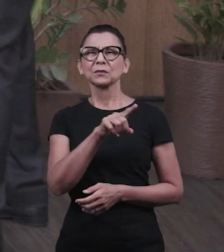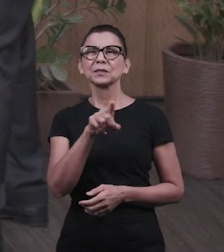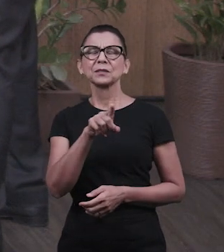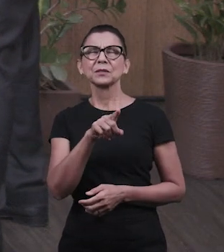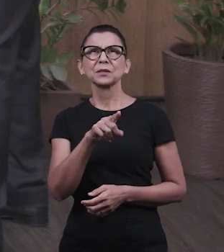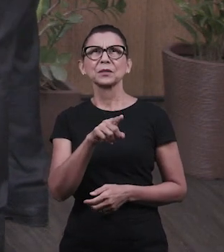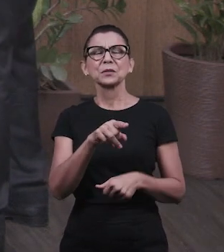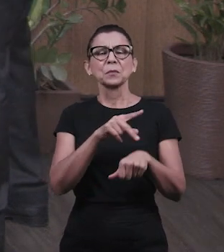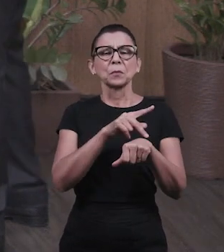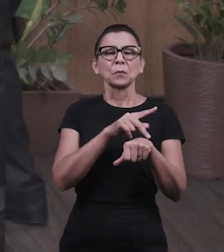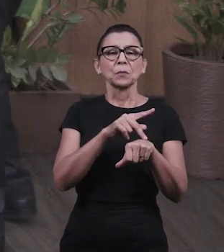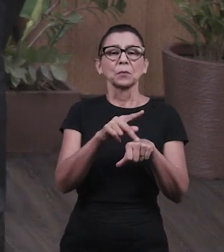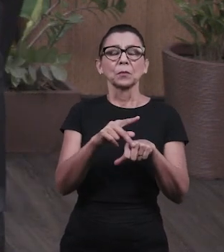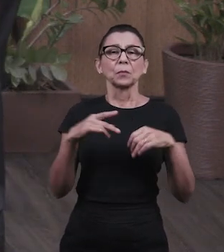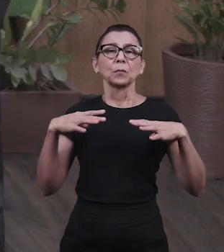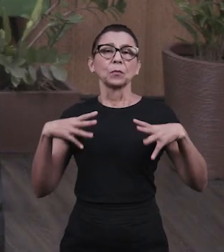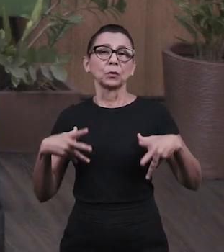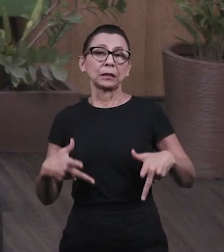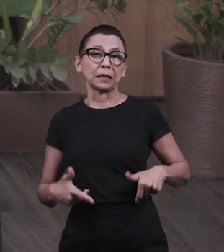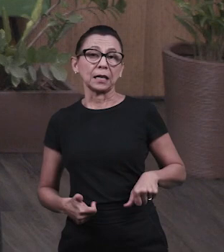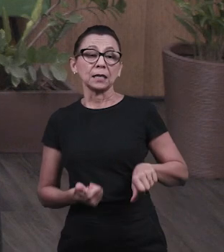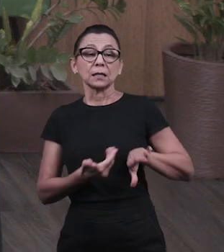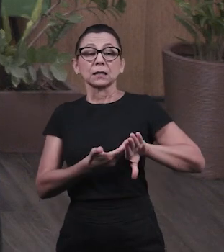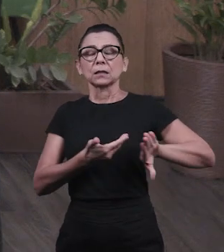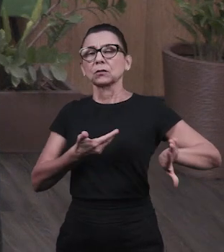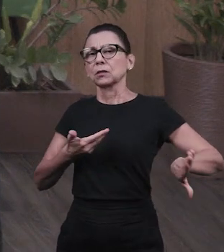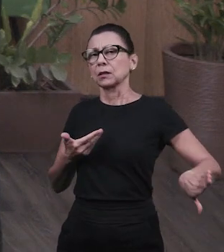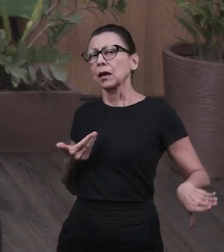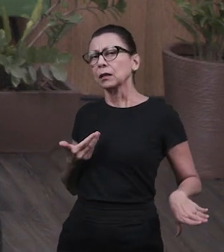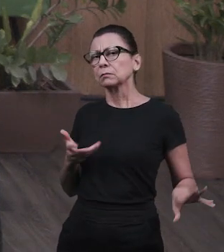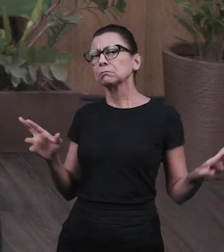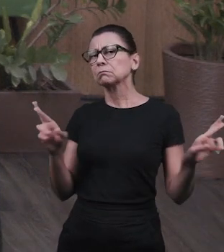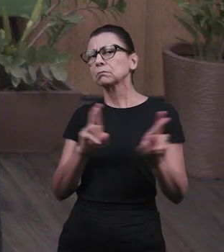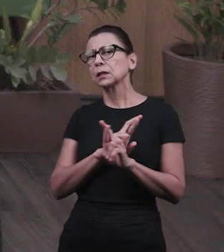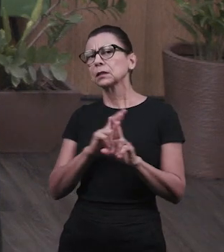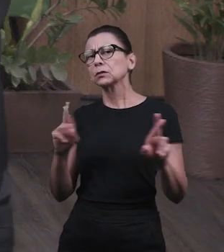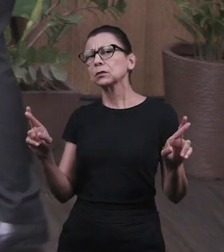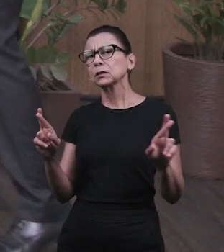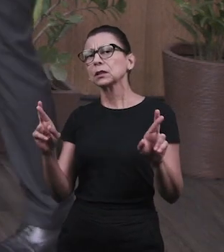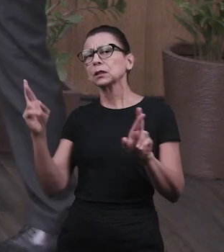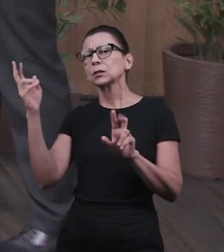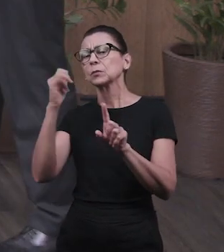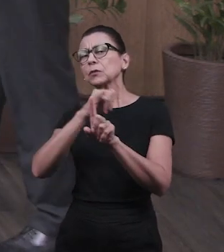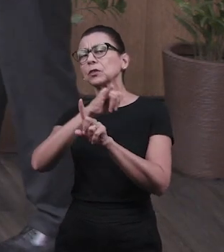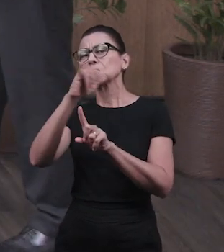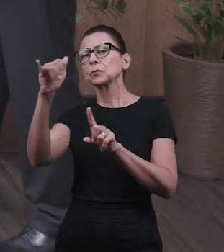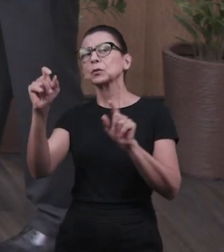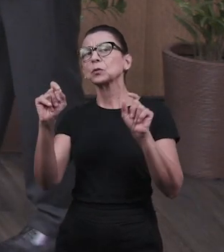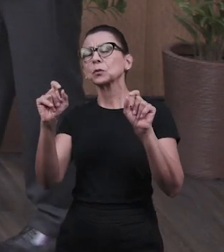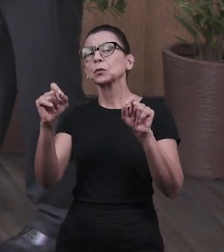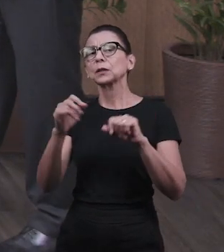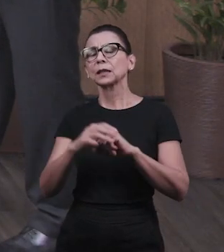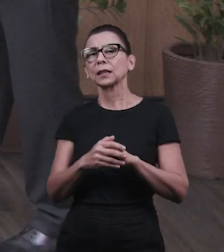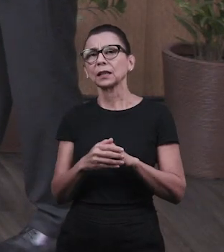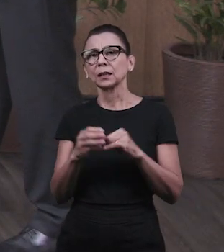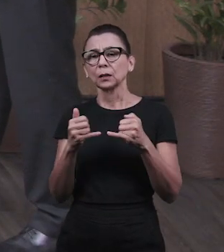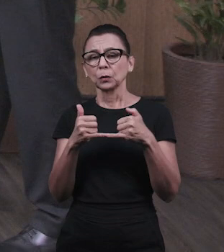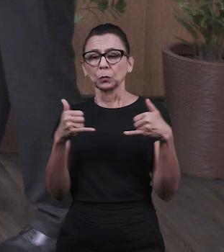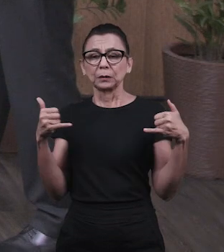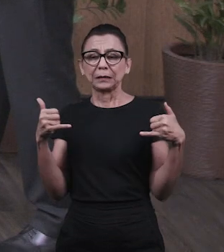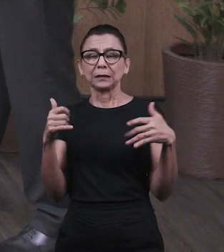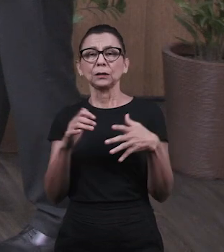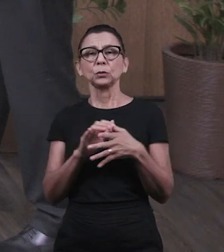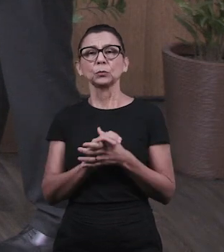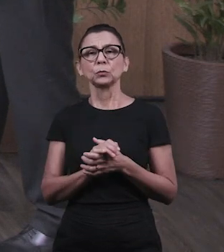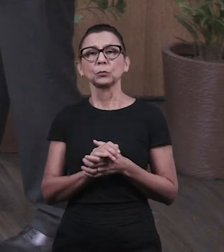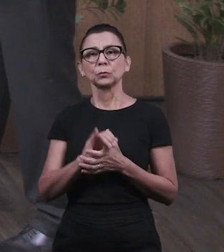сказал насчет о чистоте, и это имеет отношение к весону. То есть весон — это